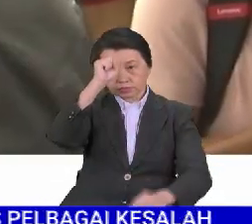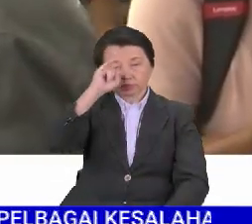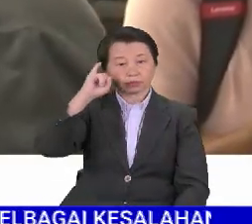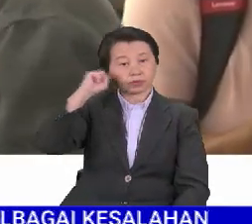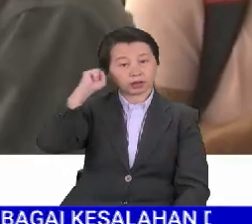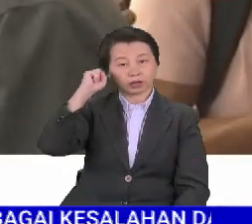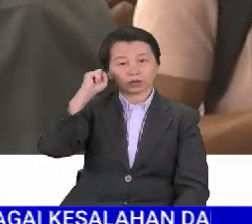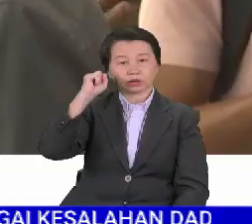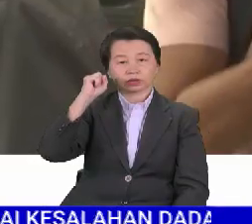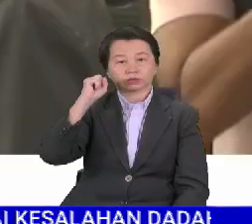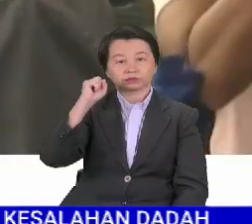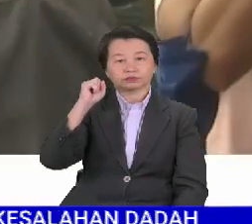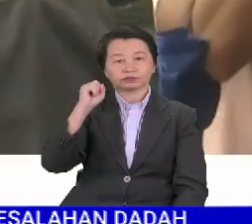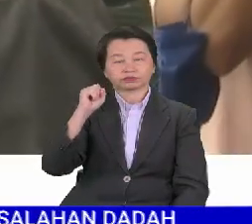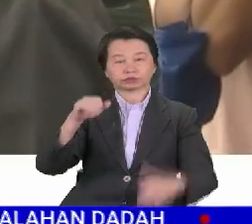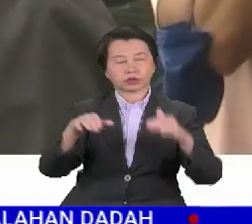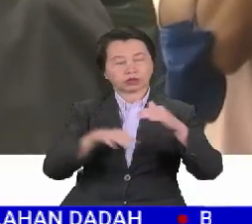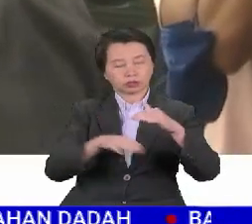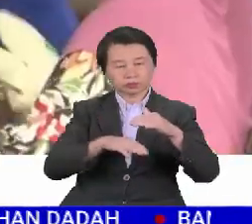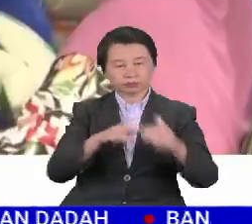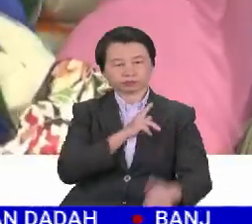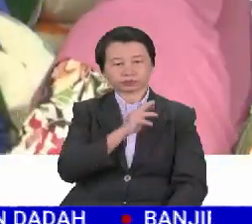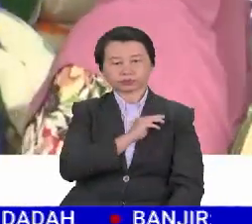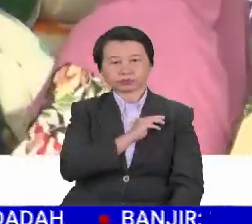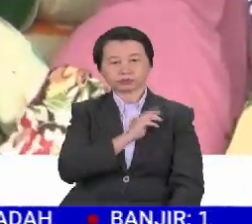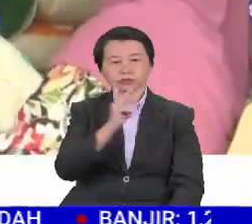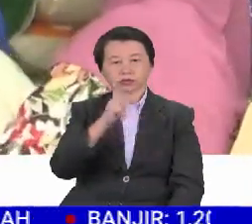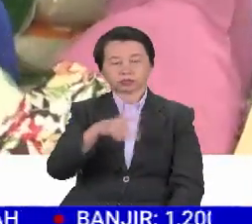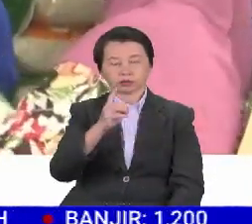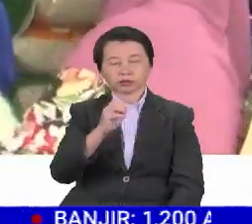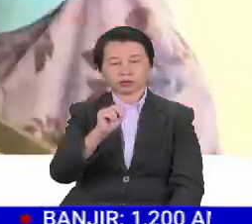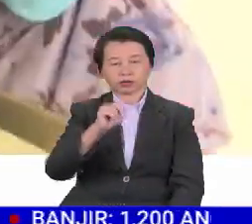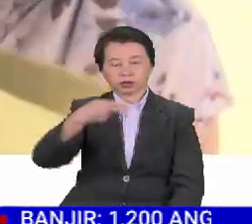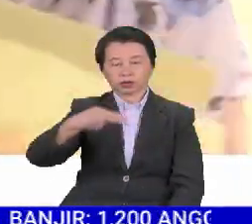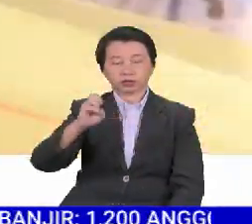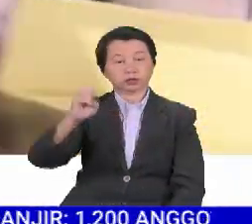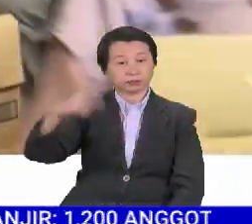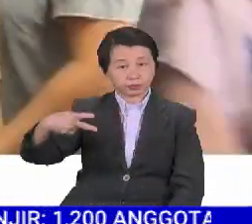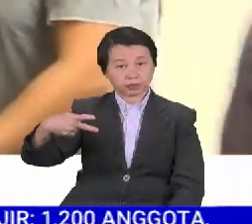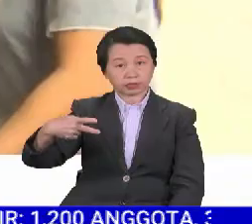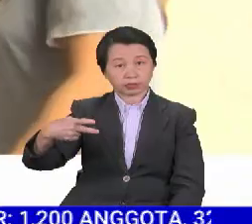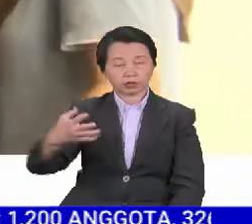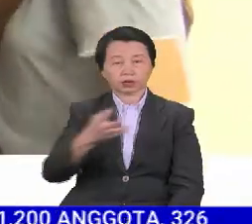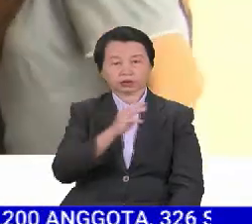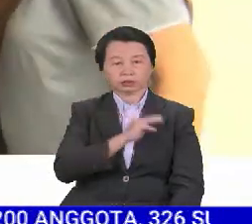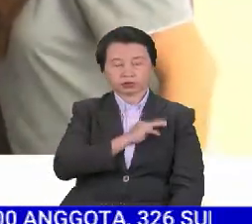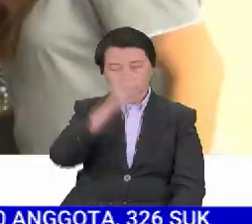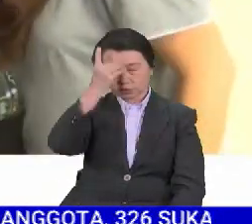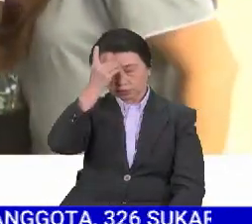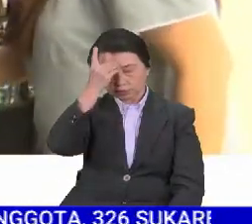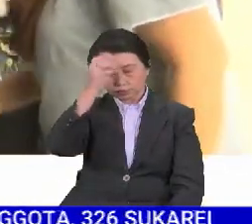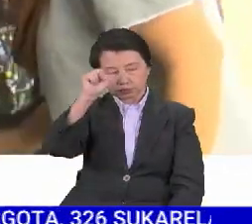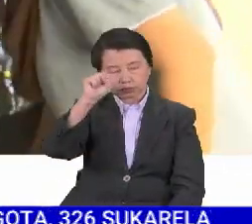Ismail. Di bawah Kementerian KPD and HEP di mana menterinya Datuk Seri